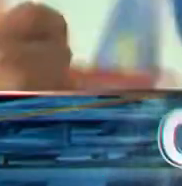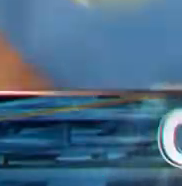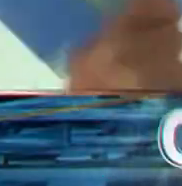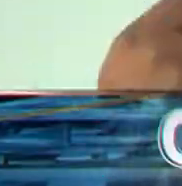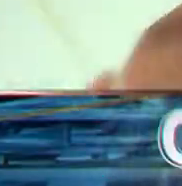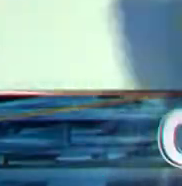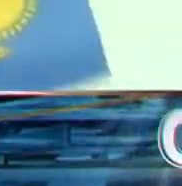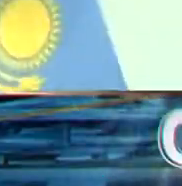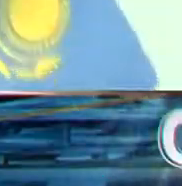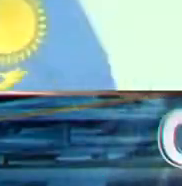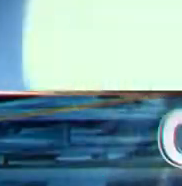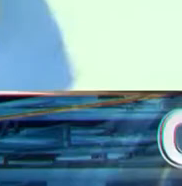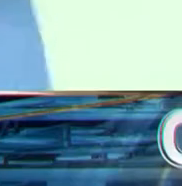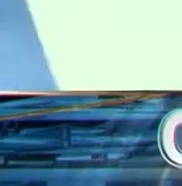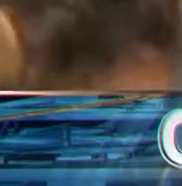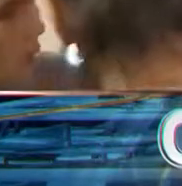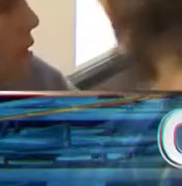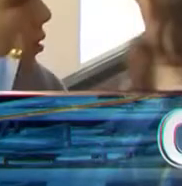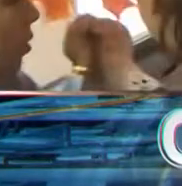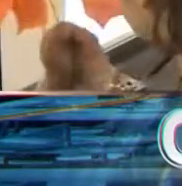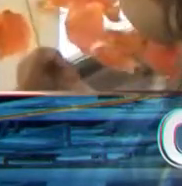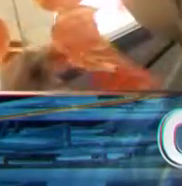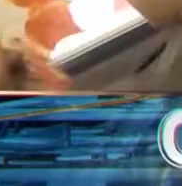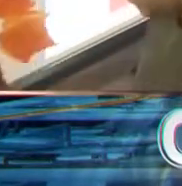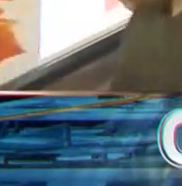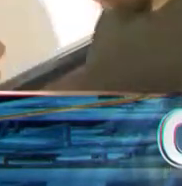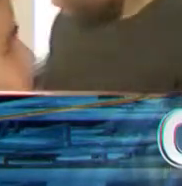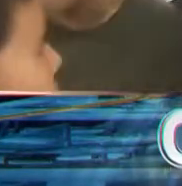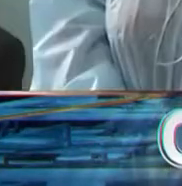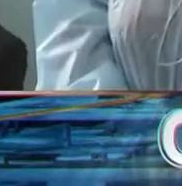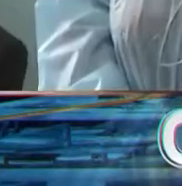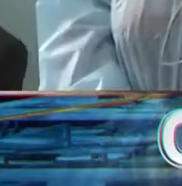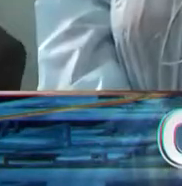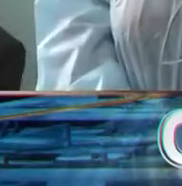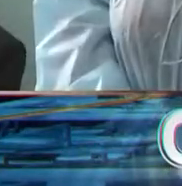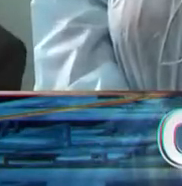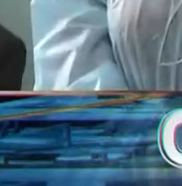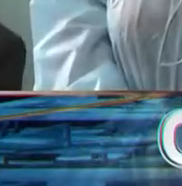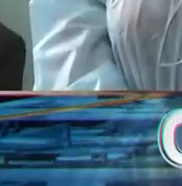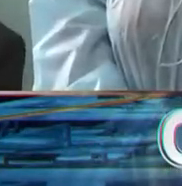Под опекой государства. Работники системы соцзащиты отмечают профессиональный праздник.